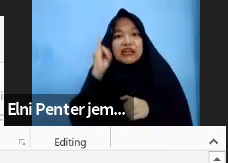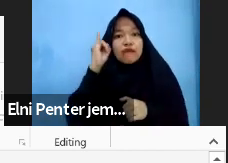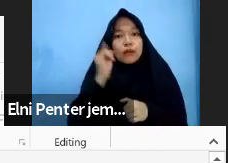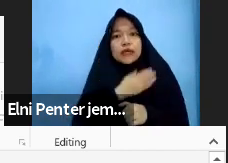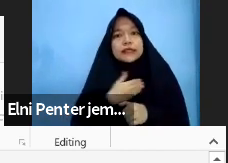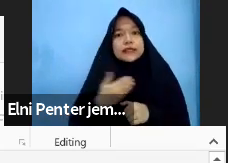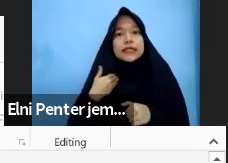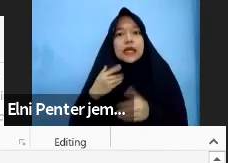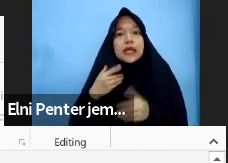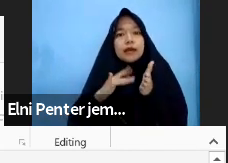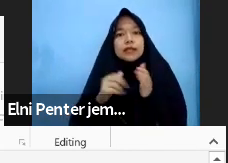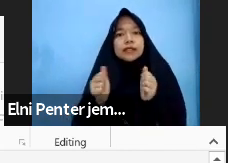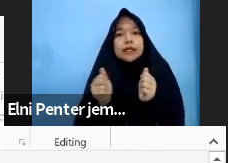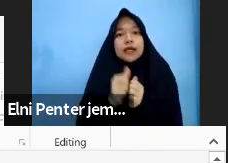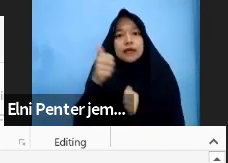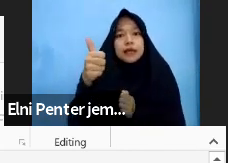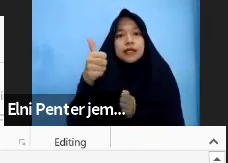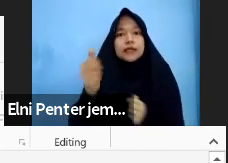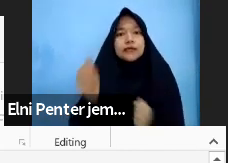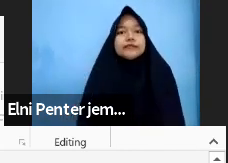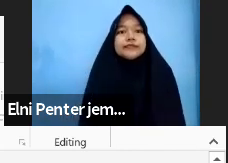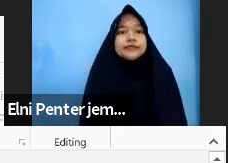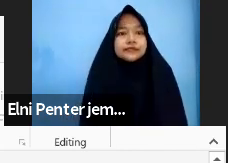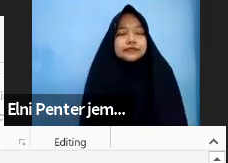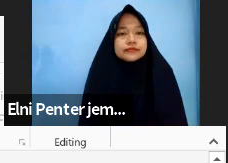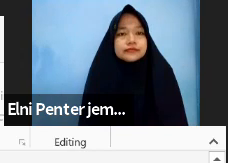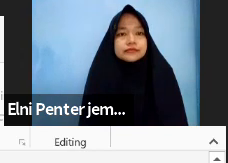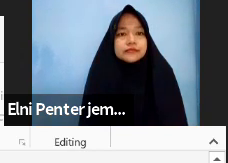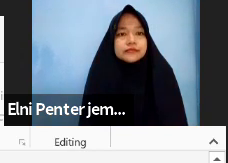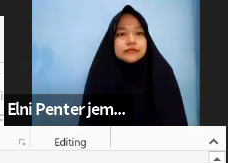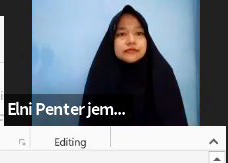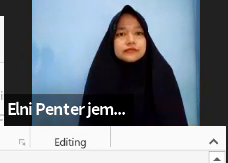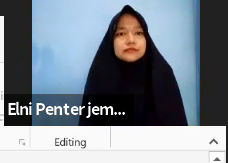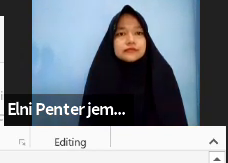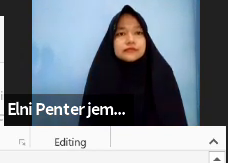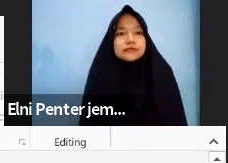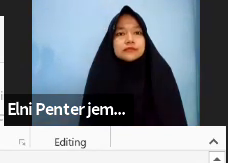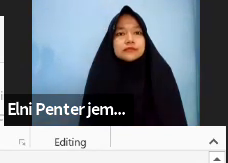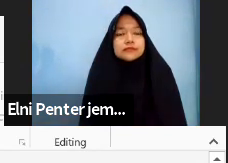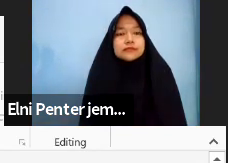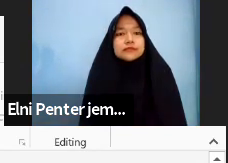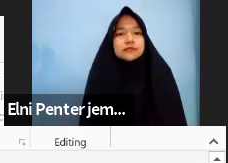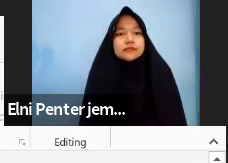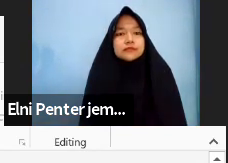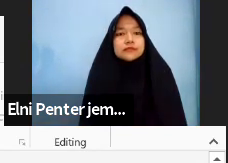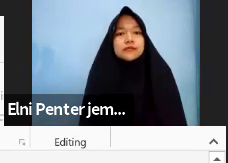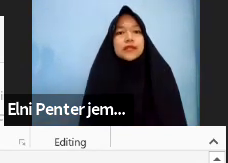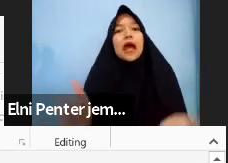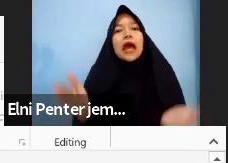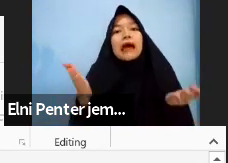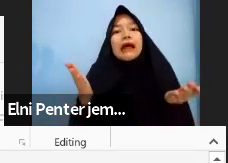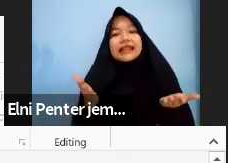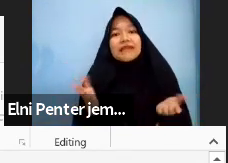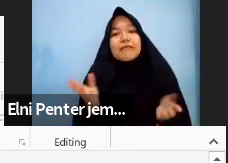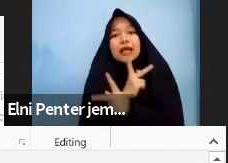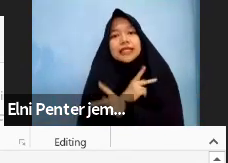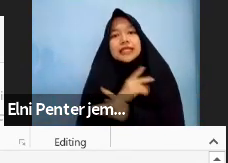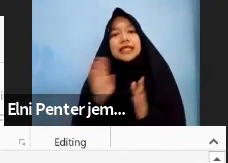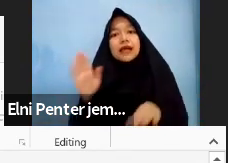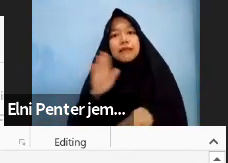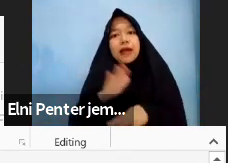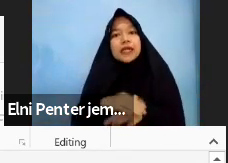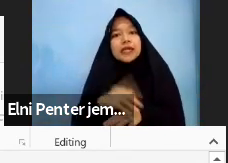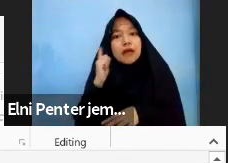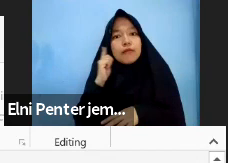Reni saya lihat Buuren Ani mendengarkan dengan baik Iya Bu yah Makasih